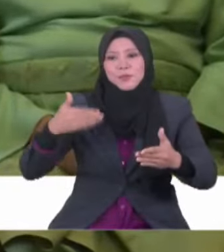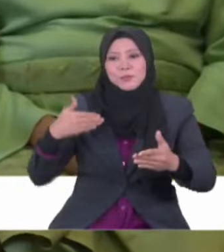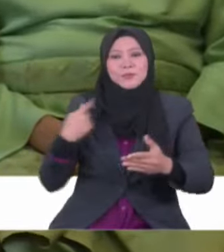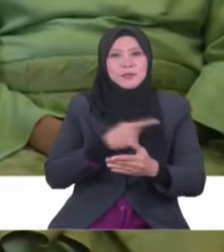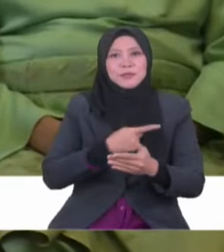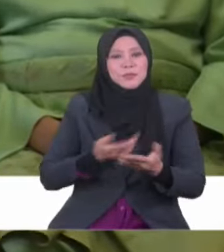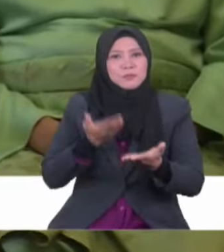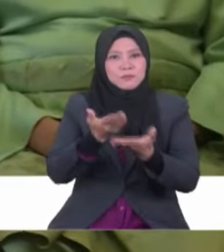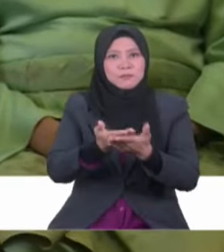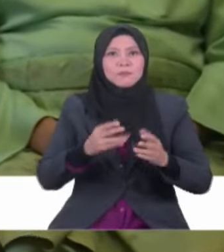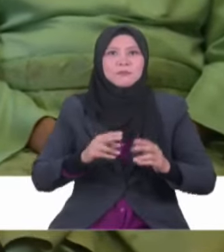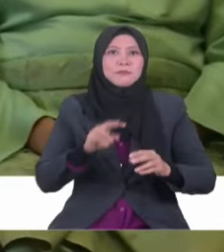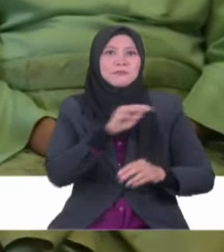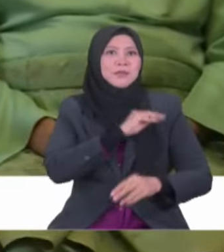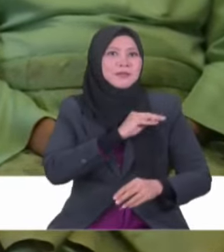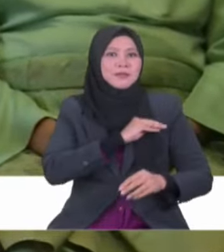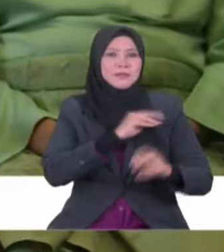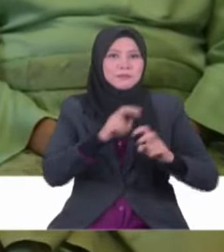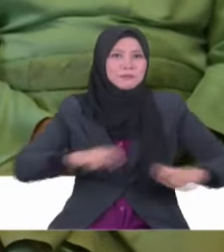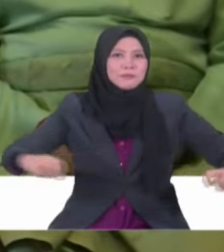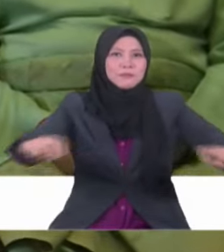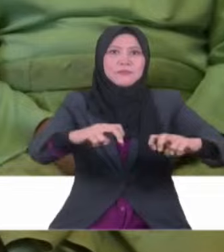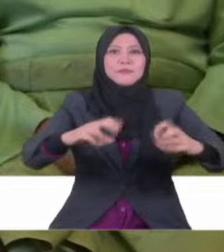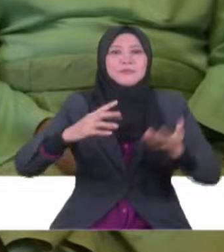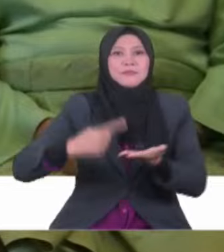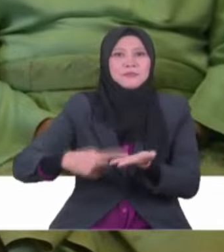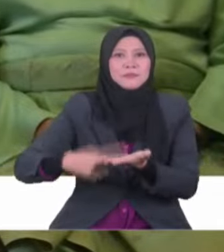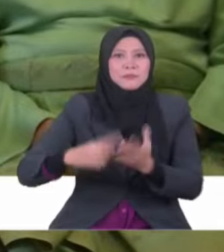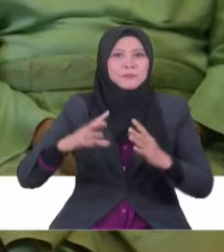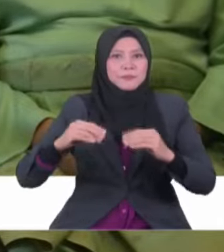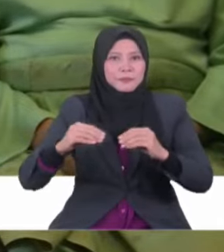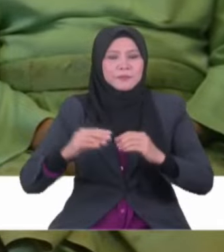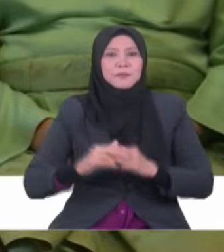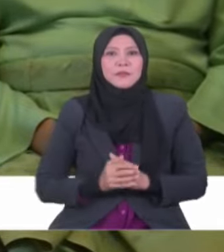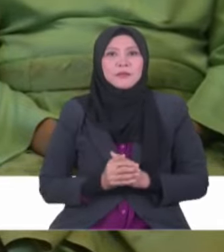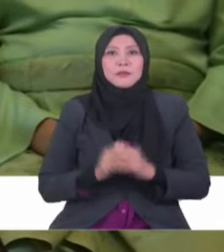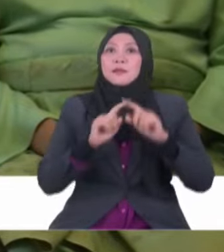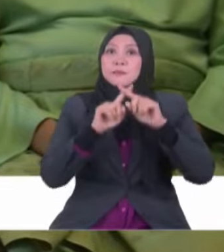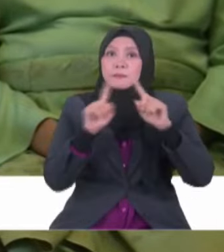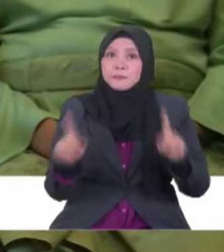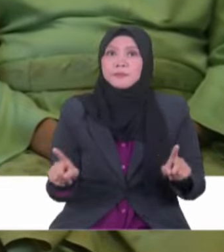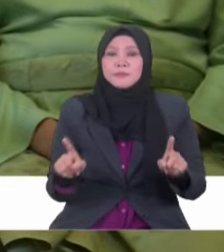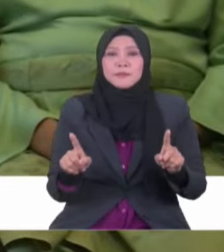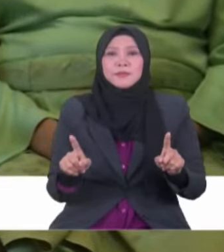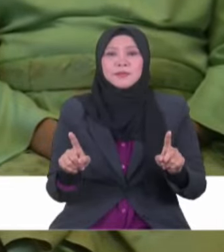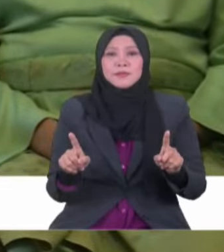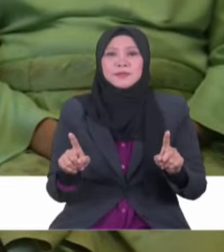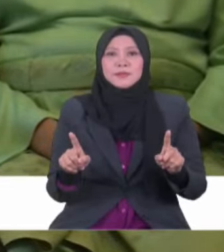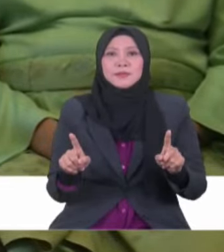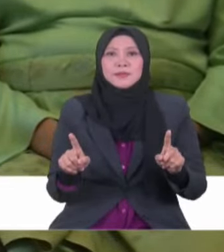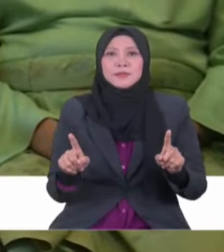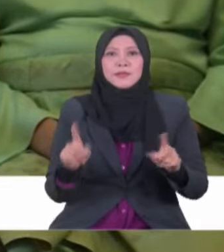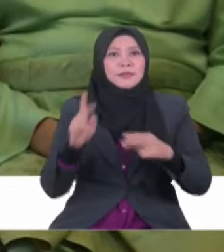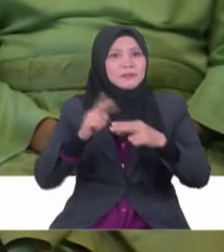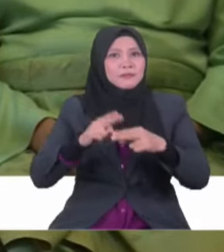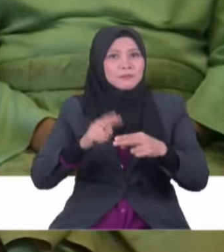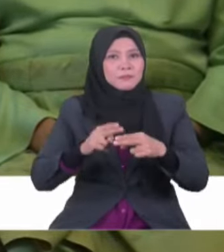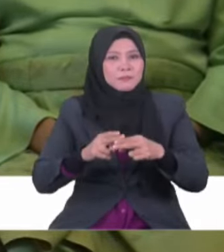untuk pertimbangan Jemaah Menteri dan Kabinet. Tetapi walaupun nama itu